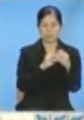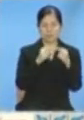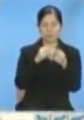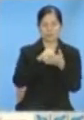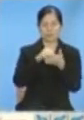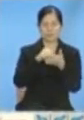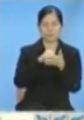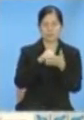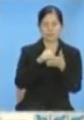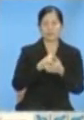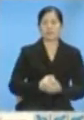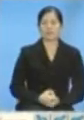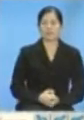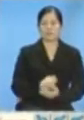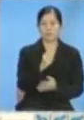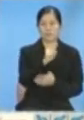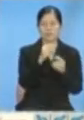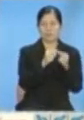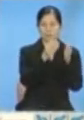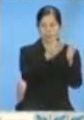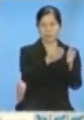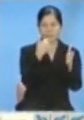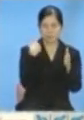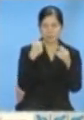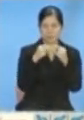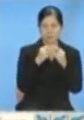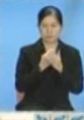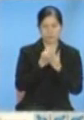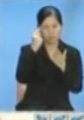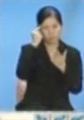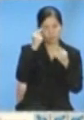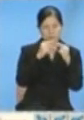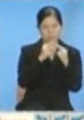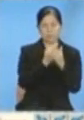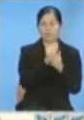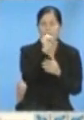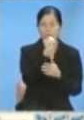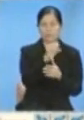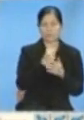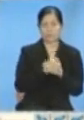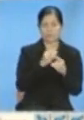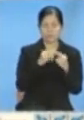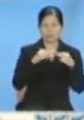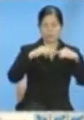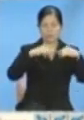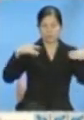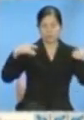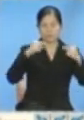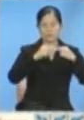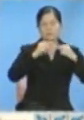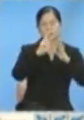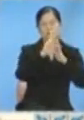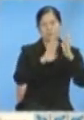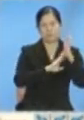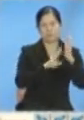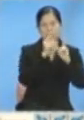ติท่านก็มีความเห็นด้วยการวินิจฉัยของท่านว่าขัดหลักการ